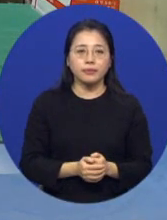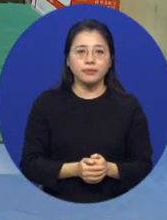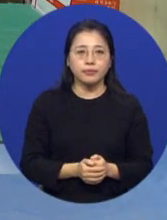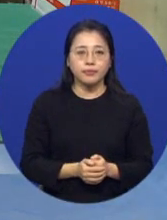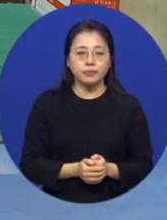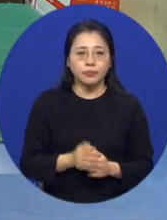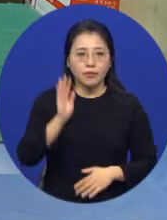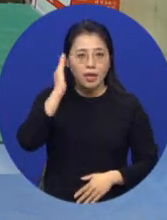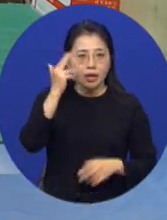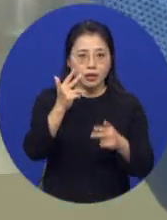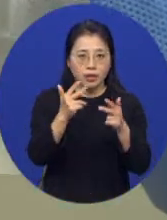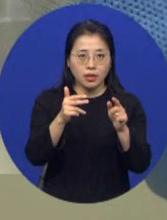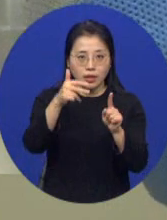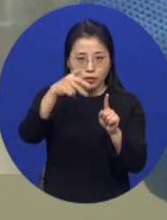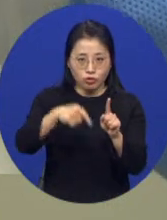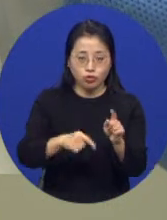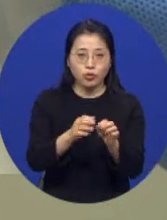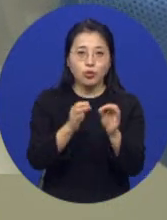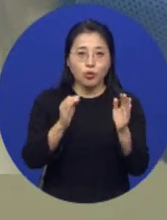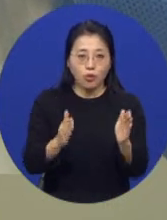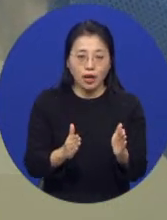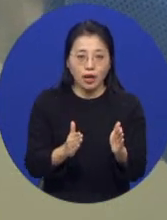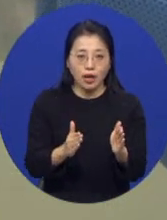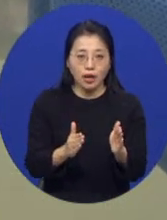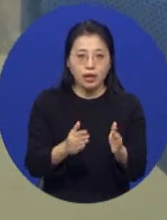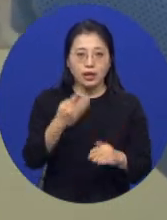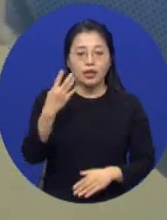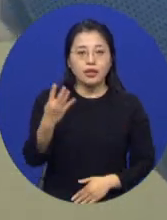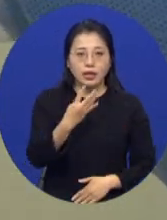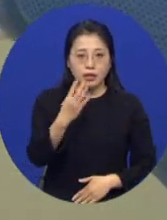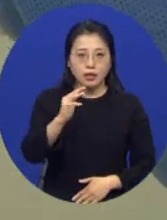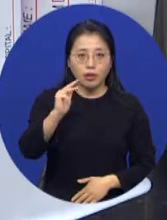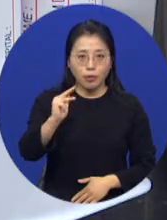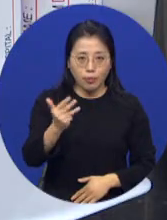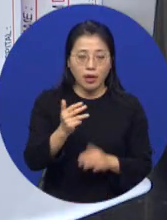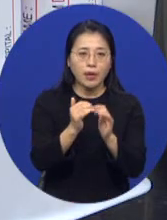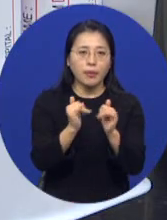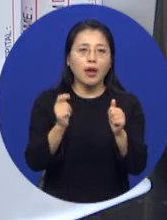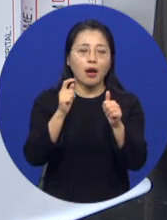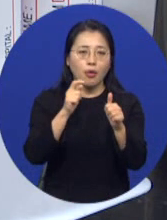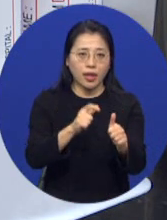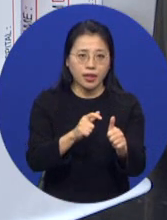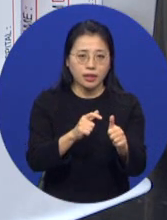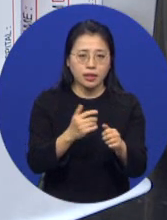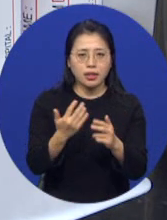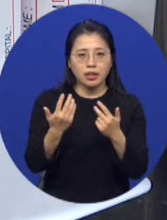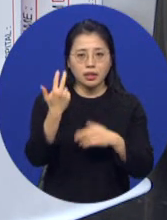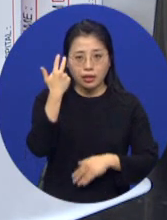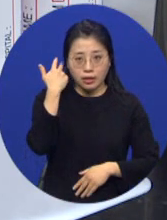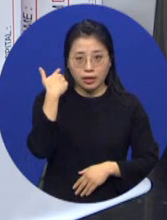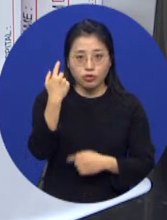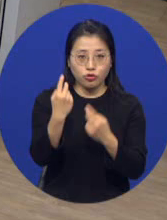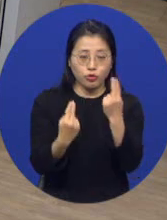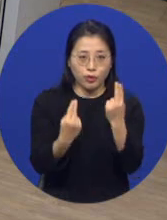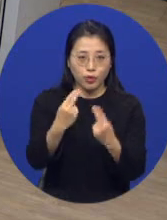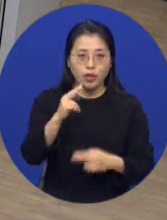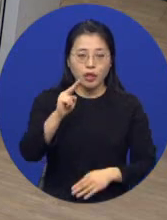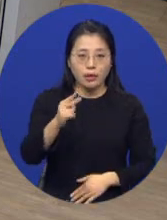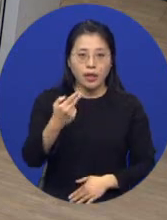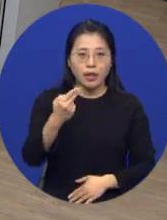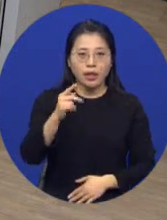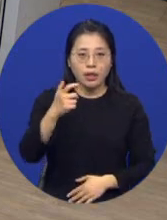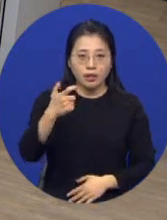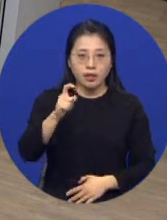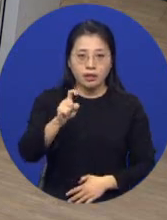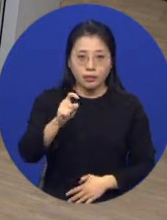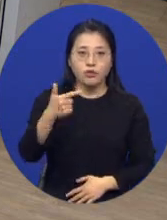최근 일주일 제주지역 코로나19 신규확진자는 4천 8백 16명으로 전주보다 200 16명